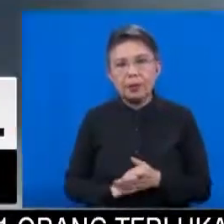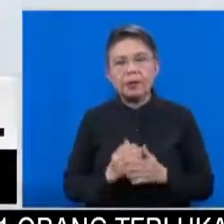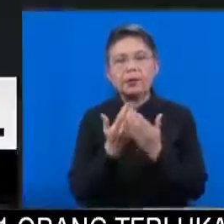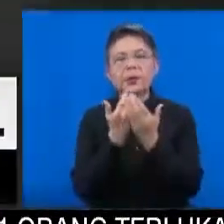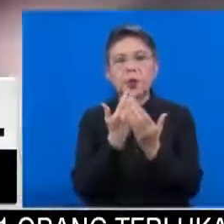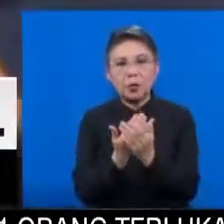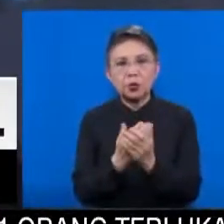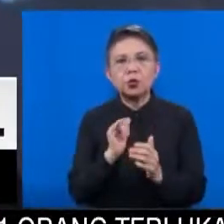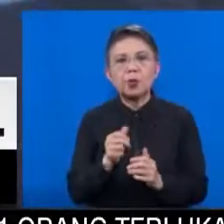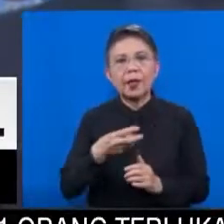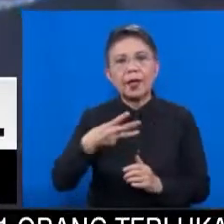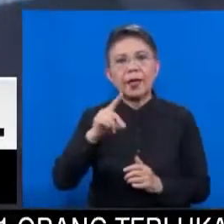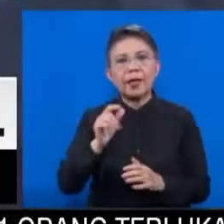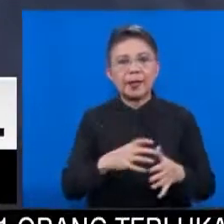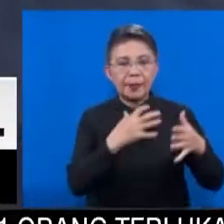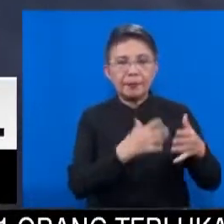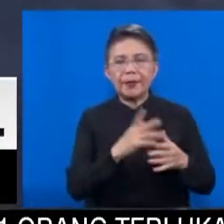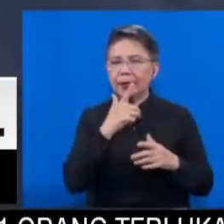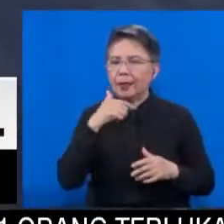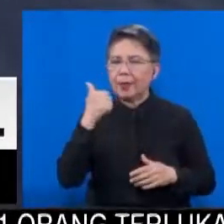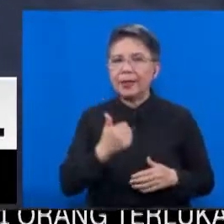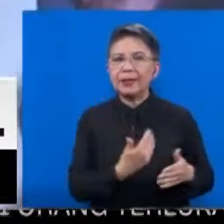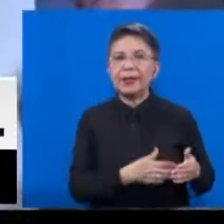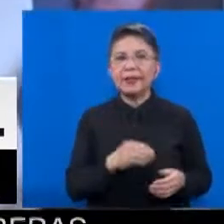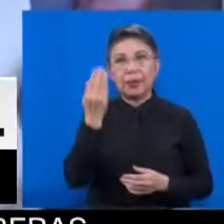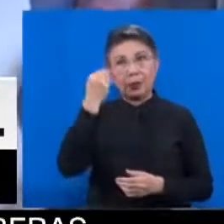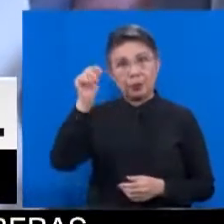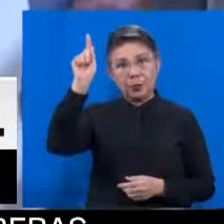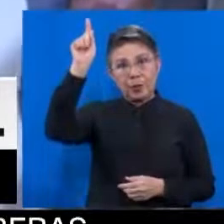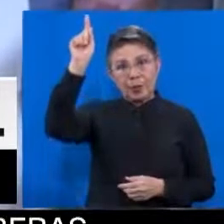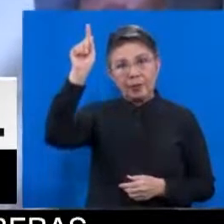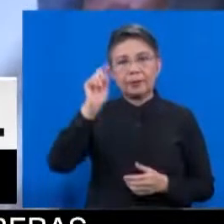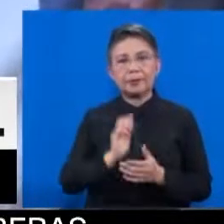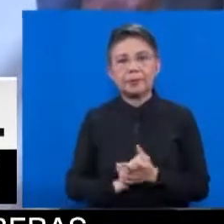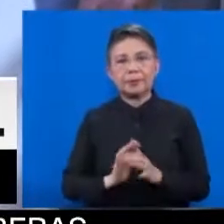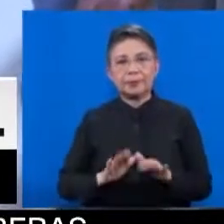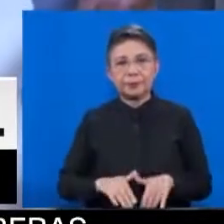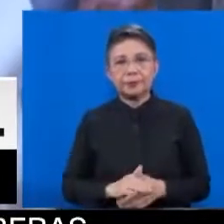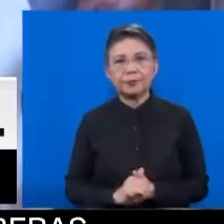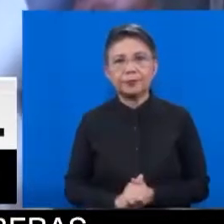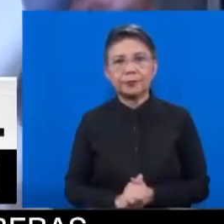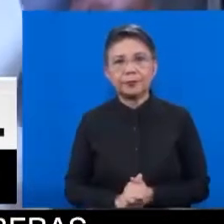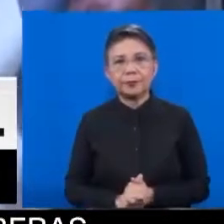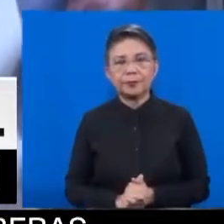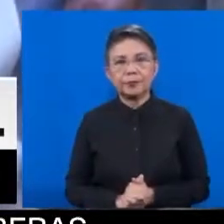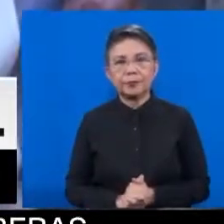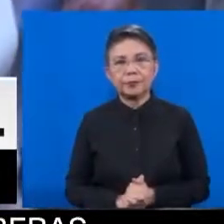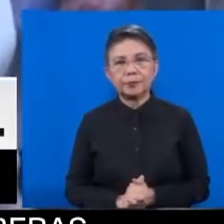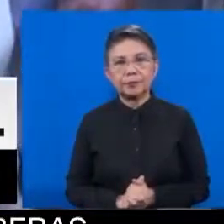mendoakan agar Eril mendapatkan tempat terbaik di sisi Tuhan. Tim Liputan CNN Indonesia.